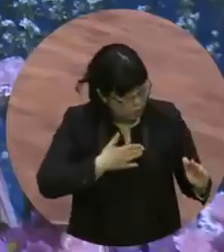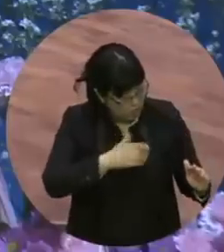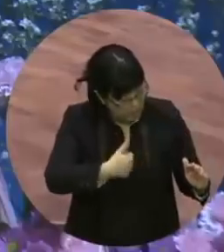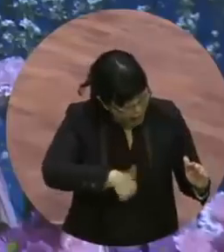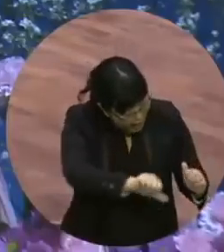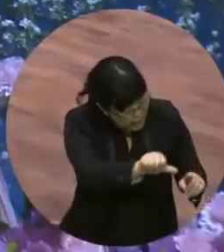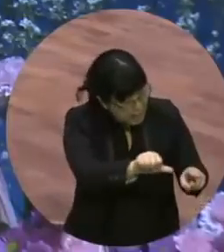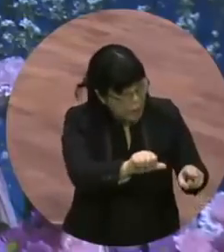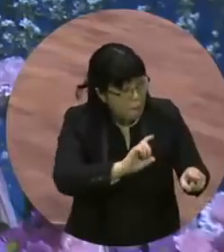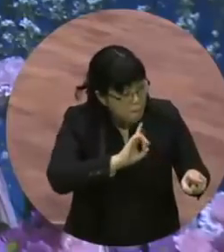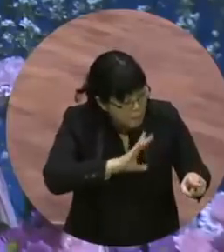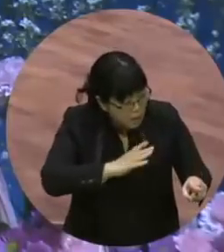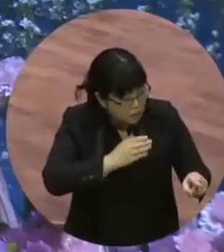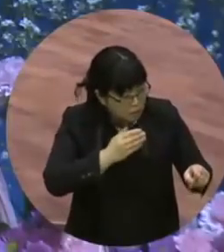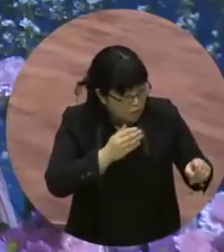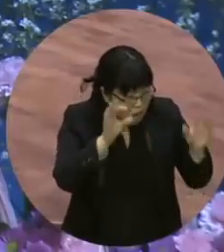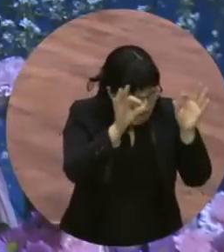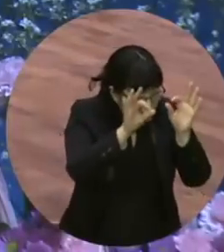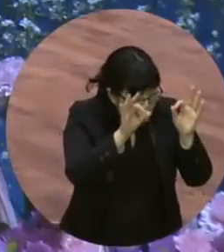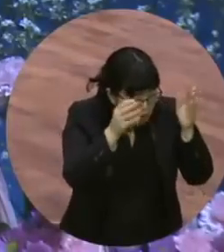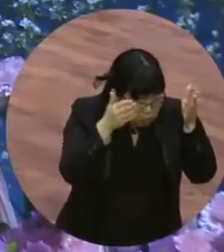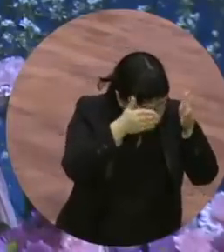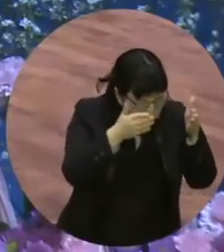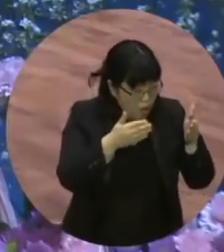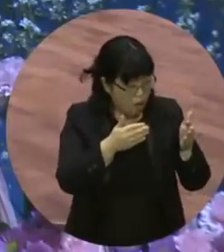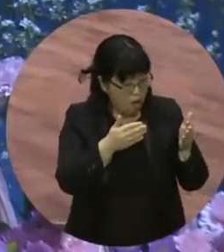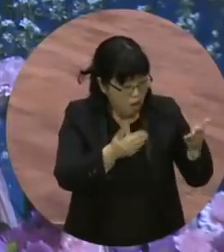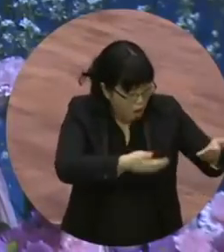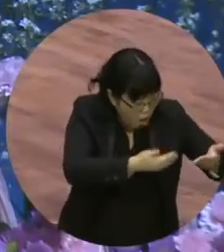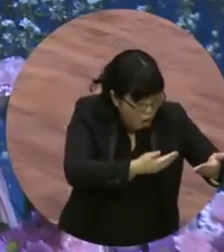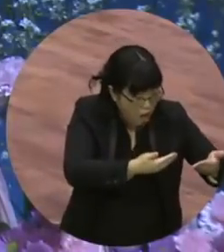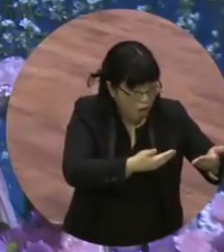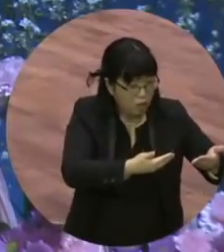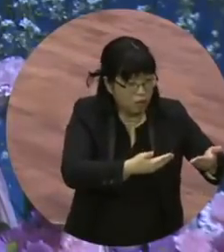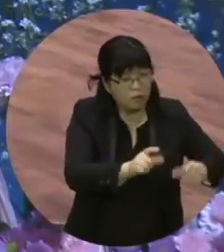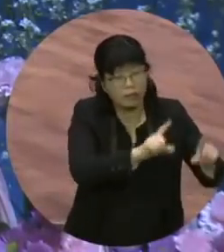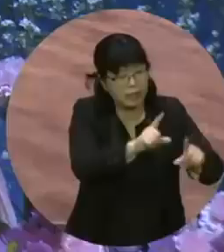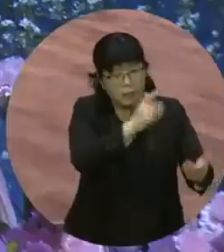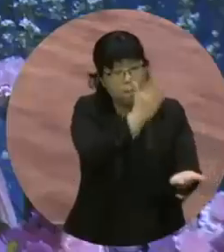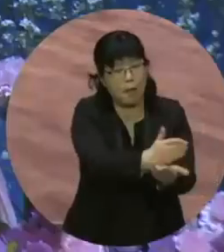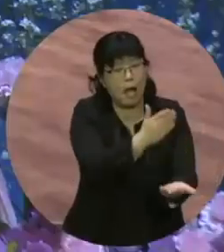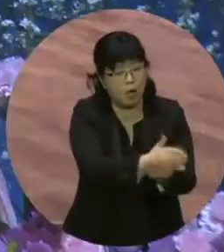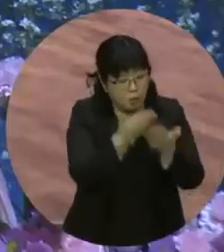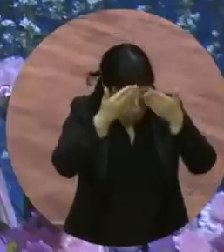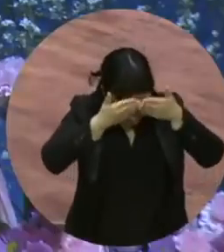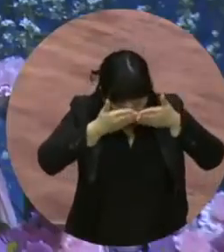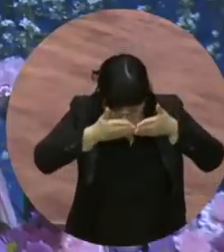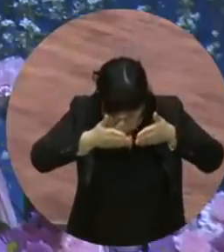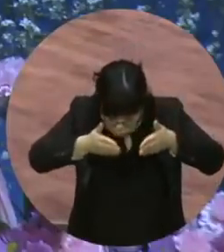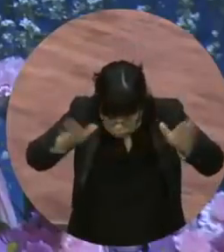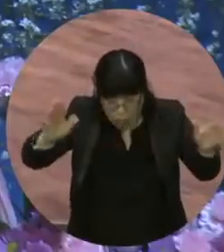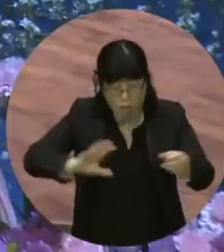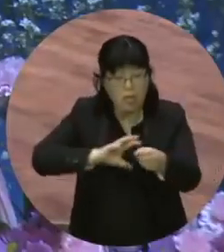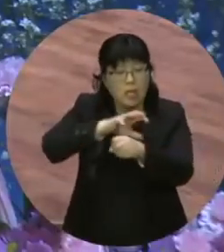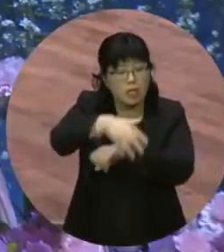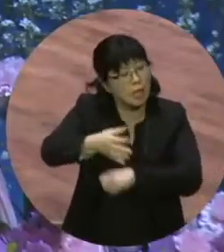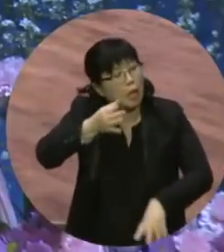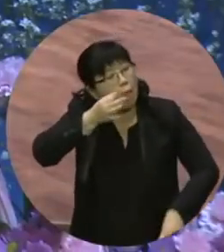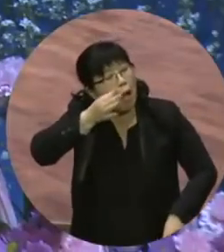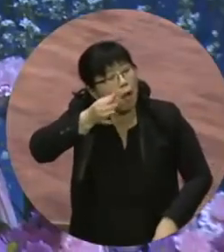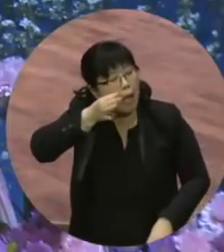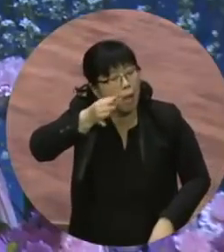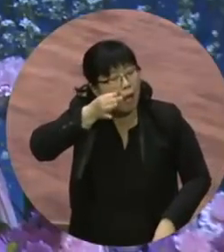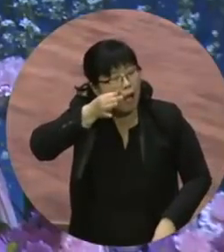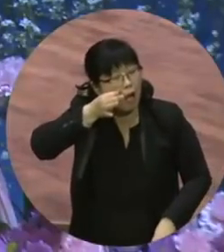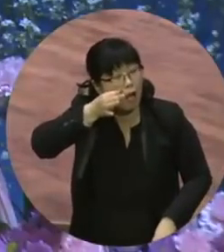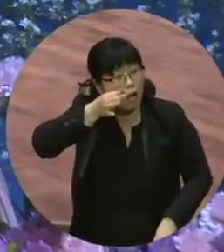그렇게 하나님은 여러분을 깨우쳐가지고, 아브라함을 아브라함처럼 만들기 위해서 여러분 부르신 믿으세요.